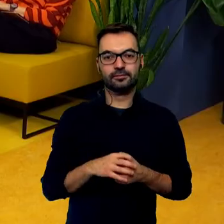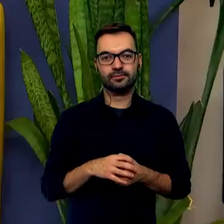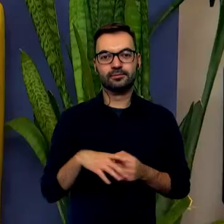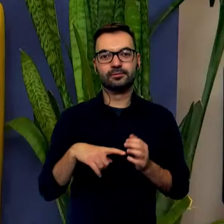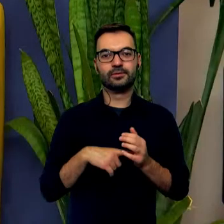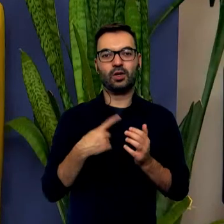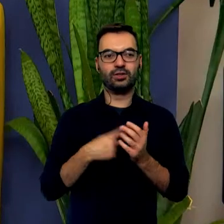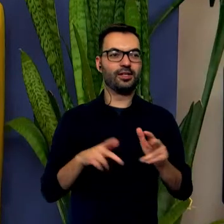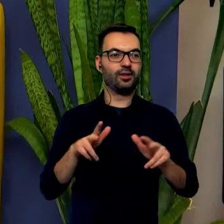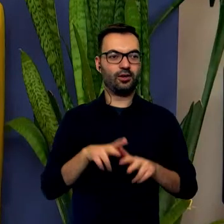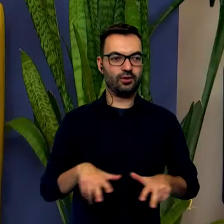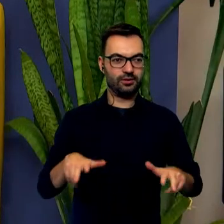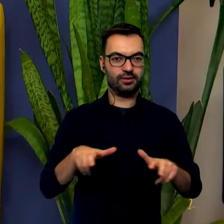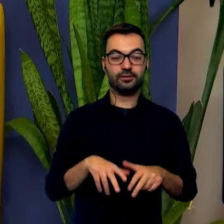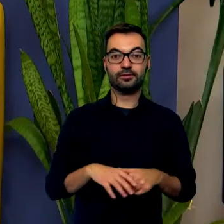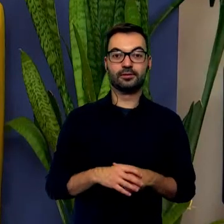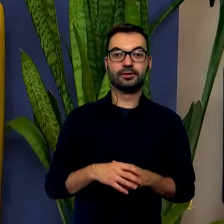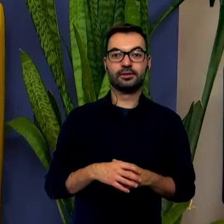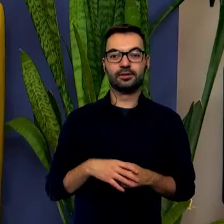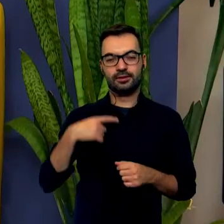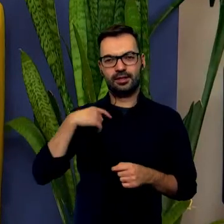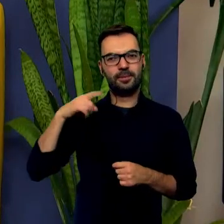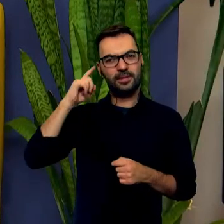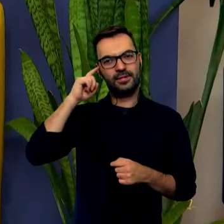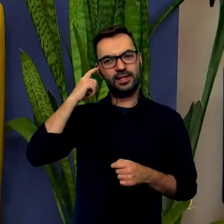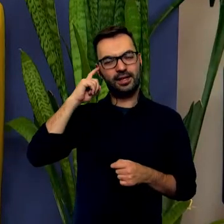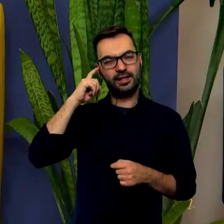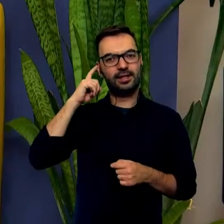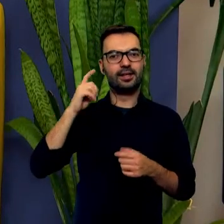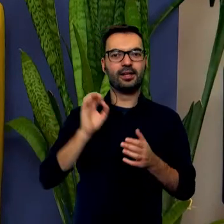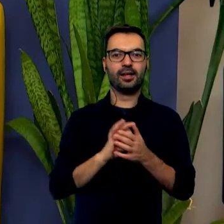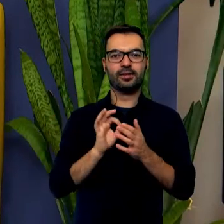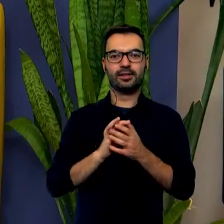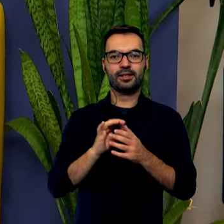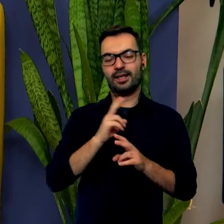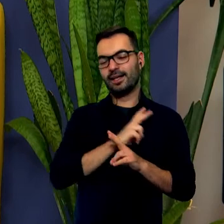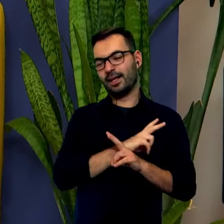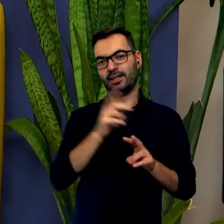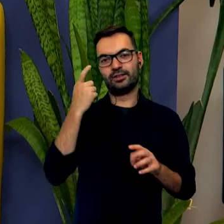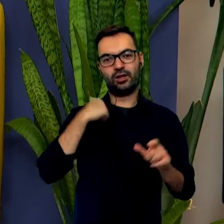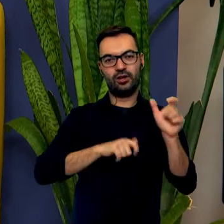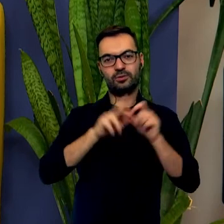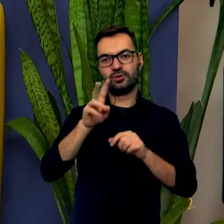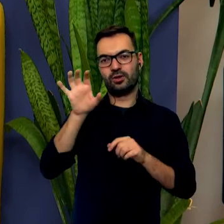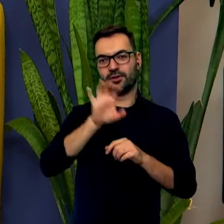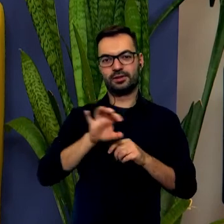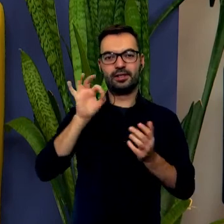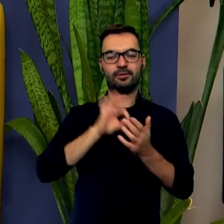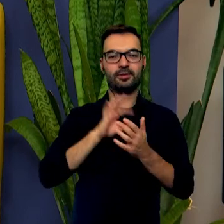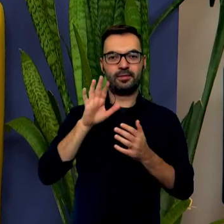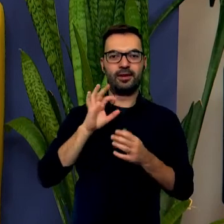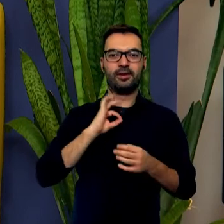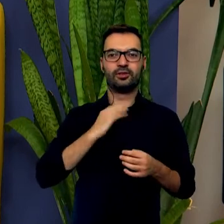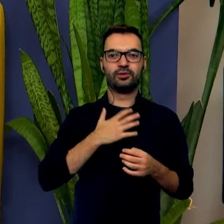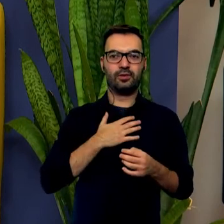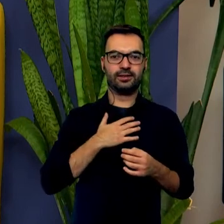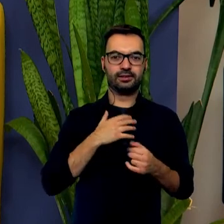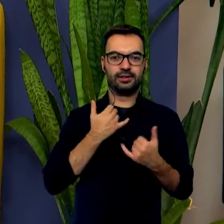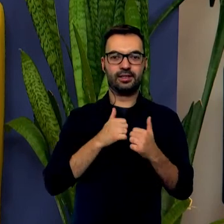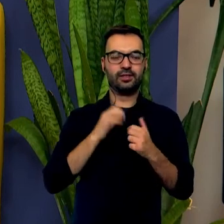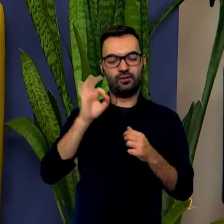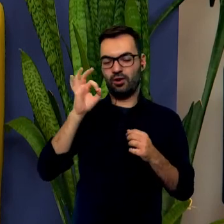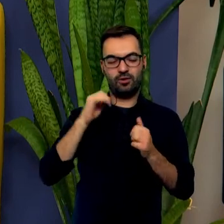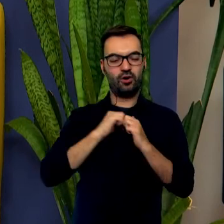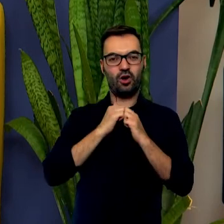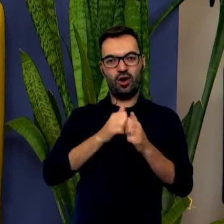skojarzyli, że to ostatnia rodzina tak. I tak sobie myślę teraz, że właściwie każdy z naszych oglądających z pewnością ma jakąś swoją inną rolę przed